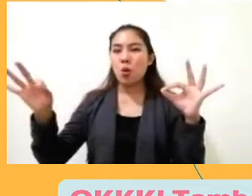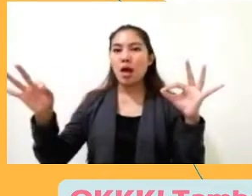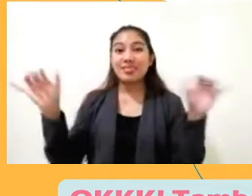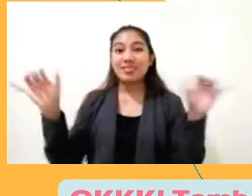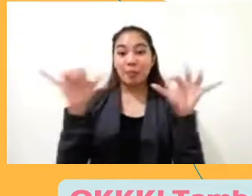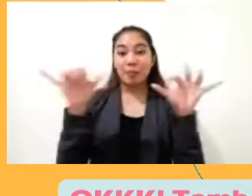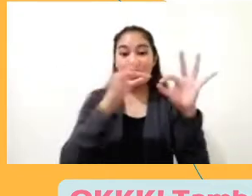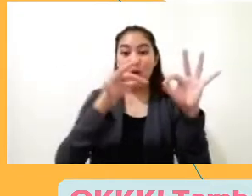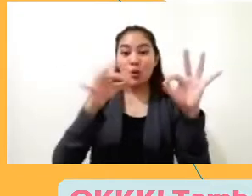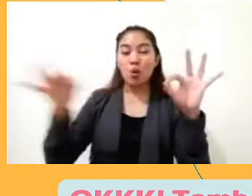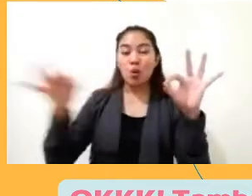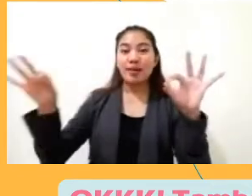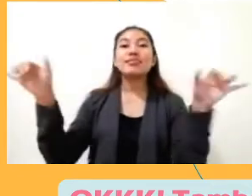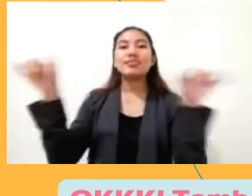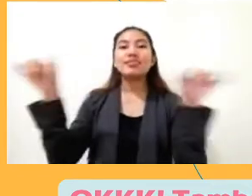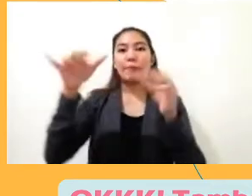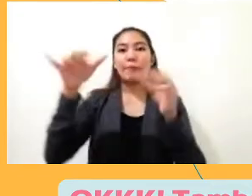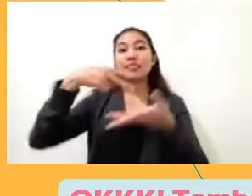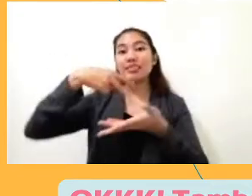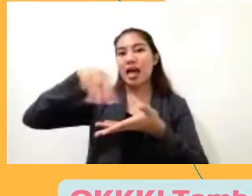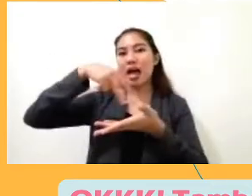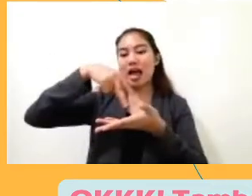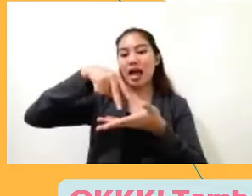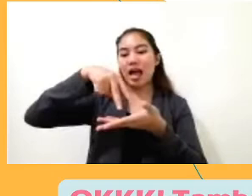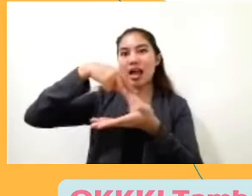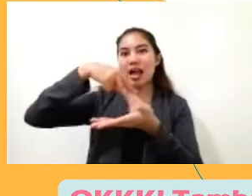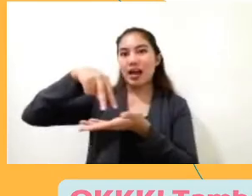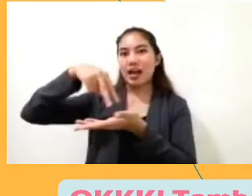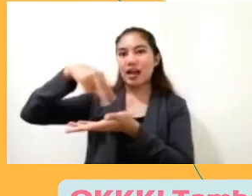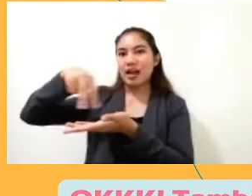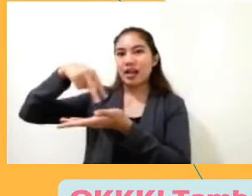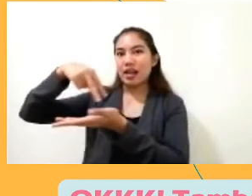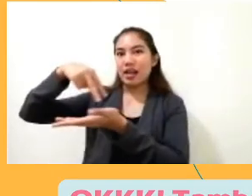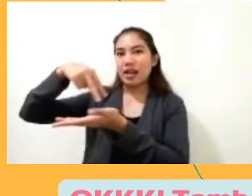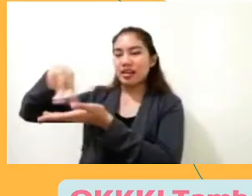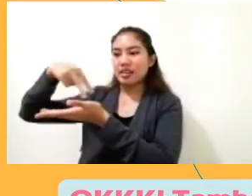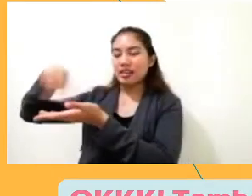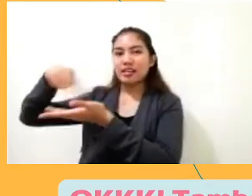dance vocabulary or sentence or